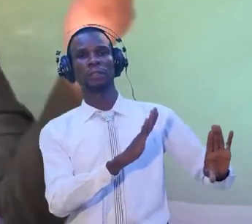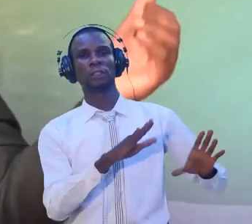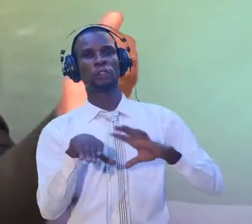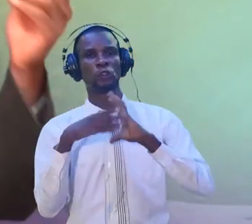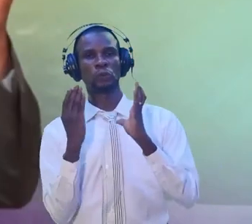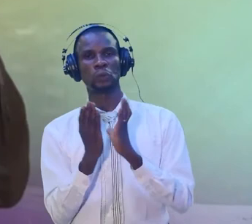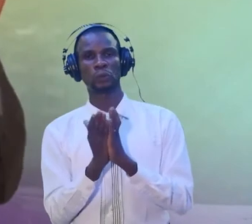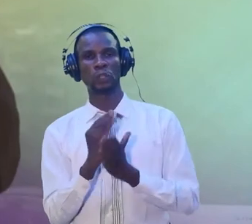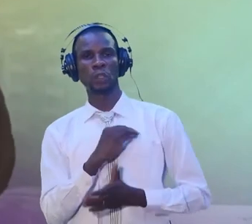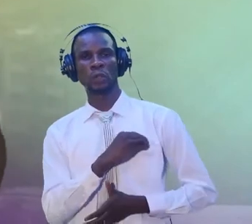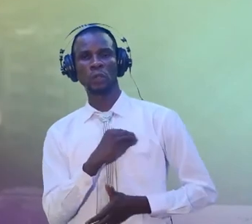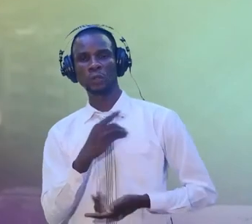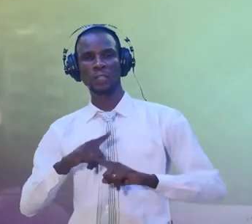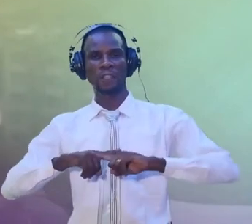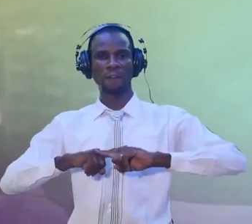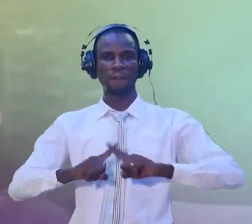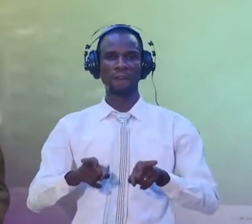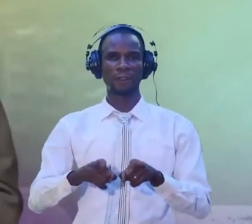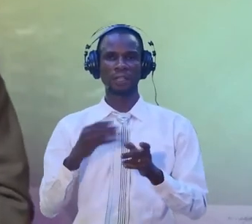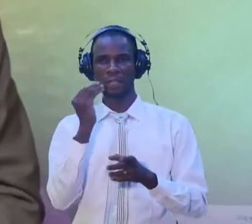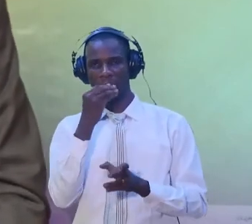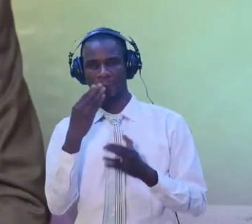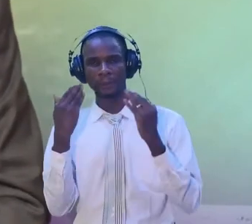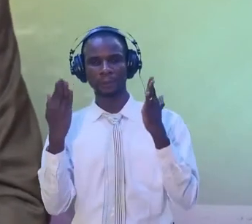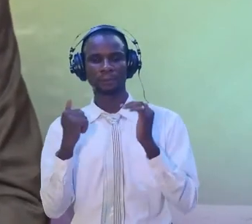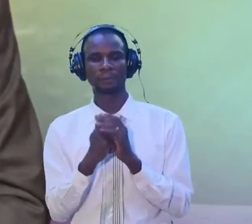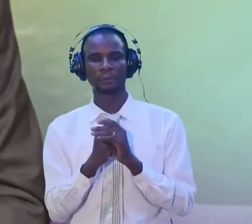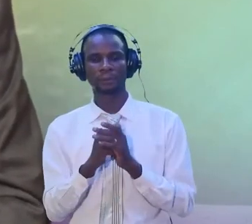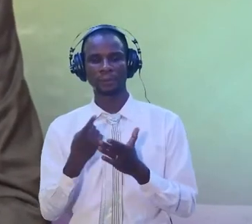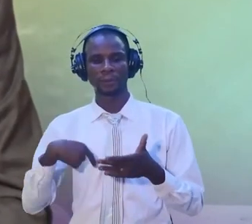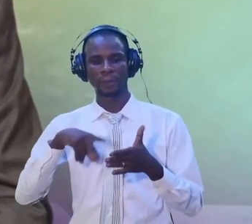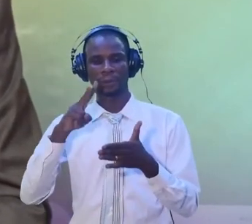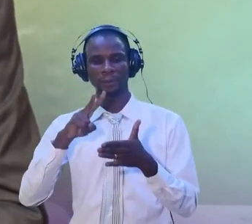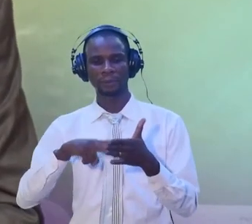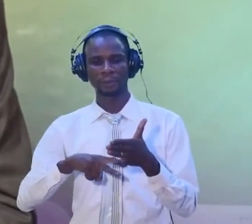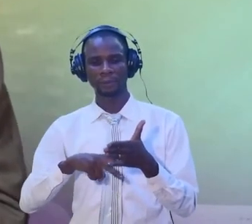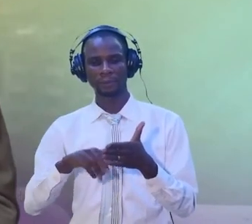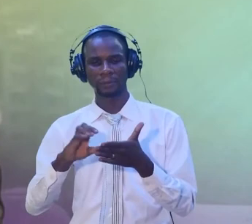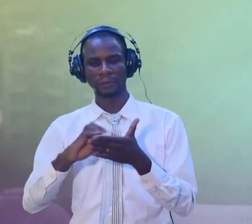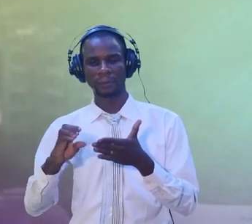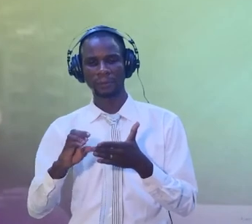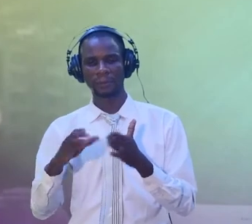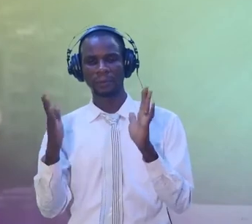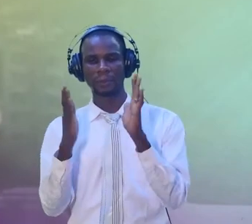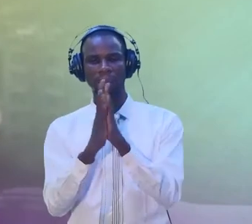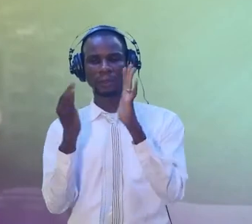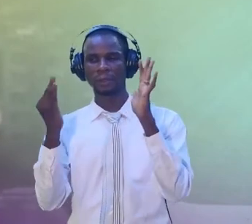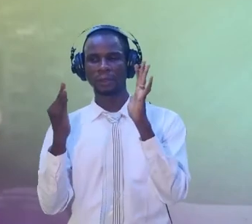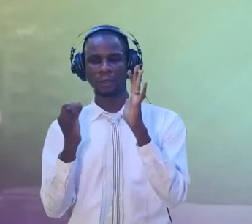tabia za Wakristo hapo Efeso, walioamini, waliokubali kuachana na matendo